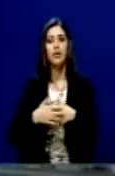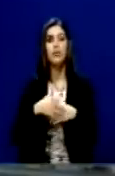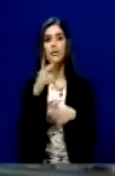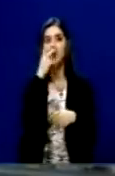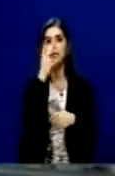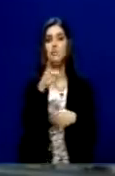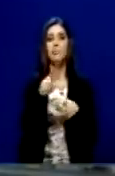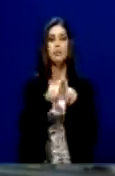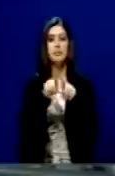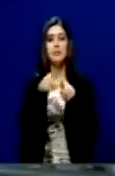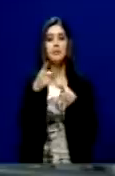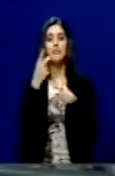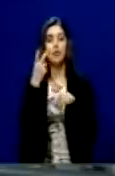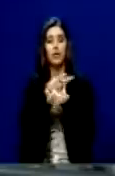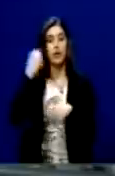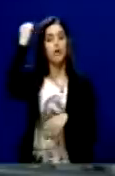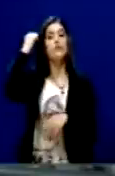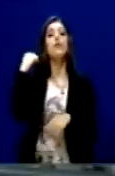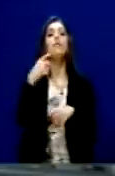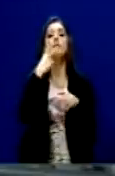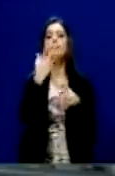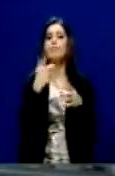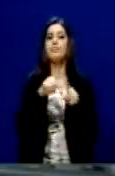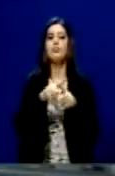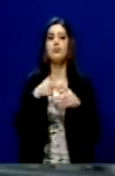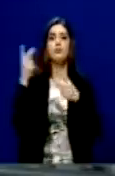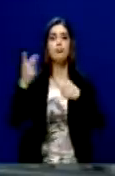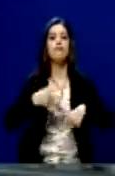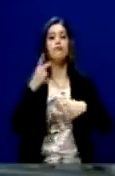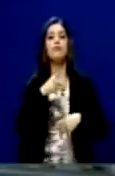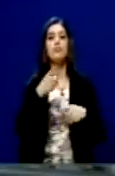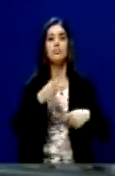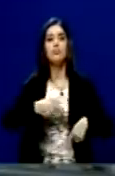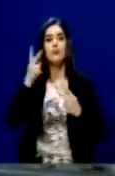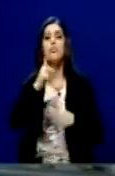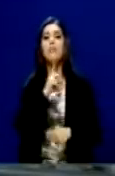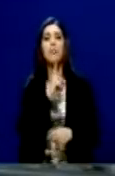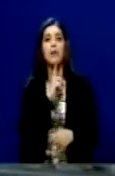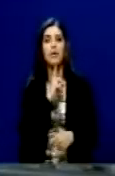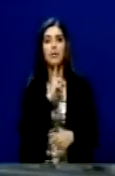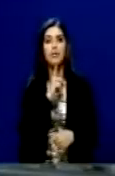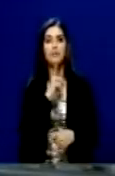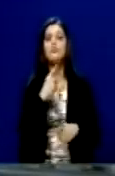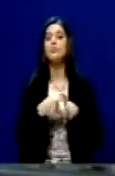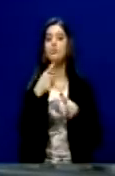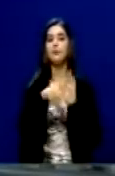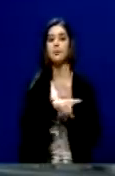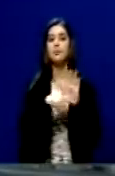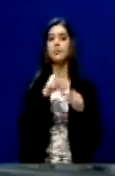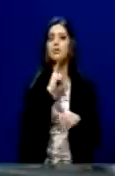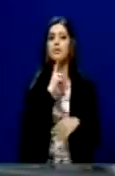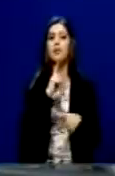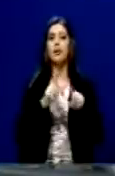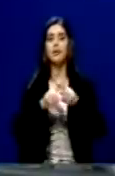shëndruar Kosovën kështu në një vend eksportues të njerëzve të parave. Për mungesën e prodhimit bujqësor